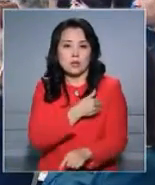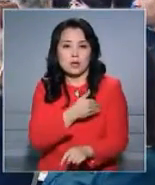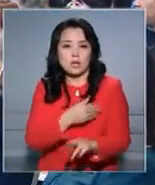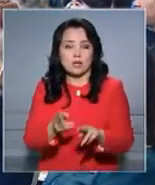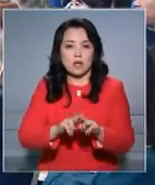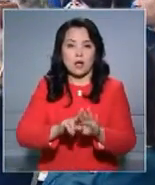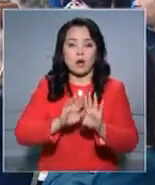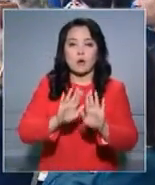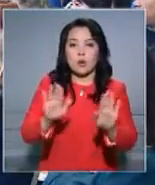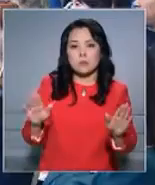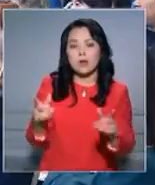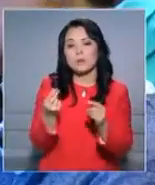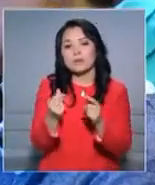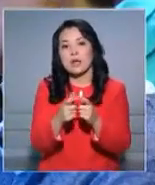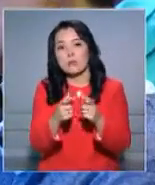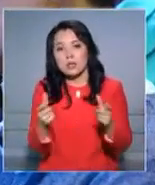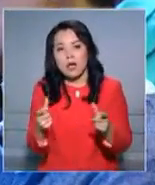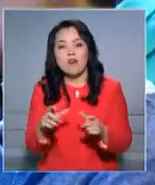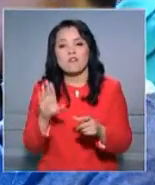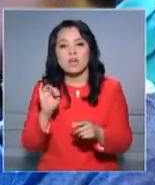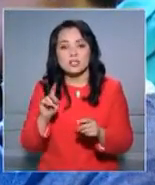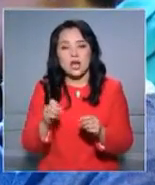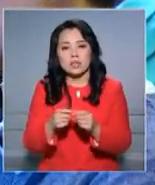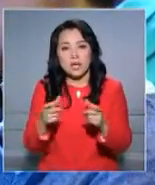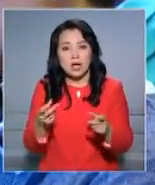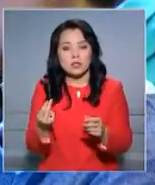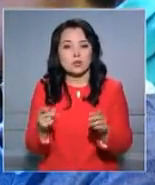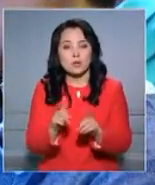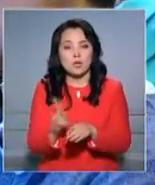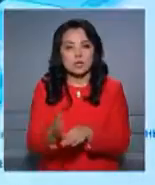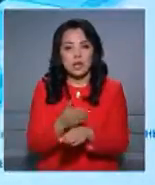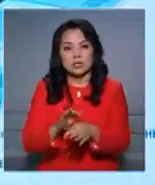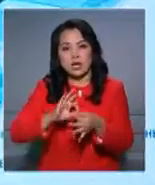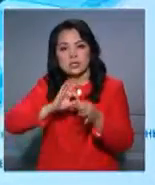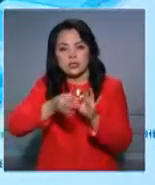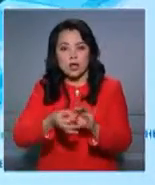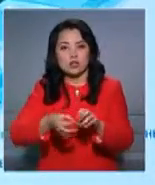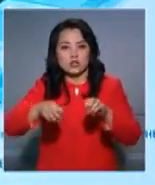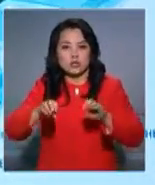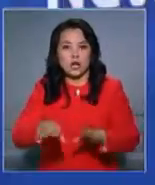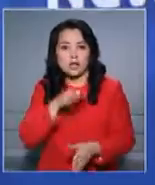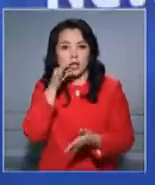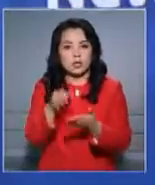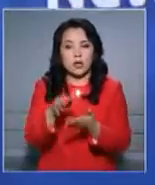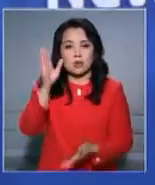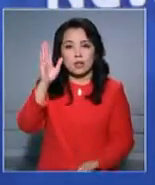көрме билеттері мен визалық жеңілдіктер де жан жақты реттеліп жатыр.